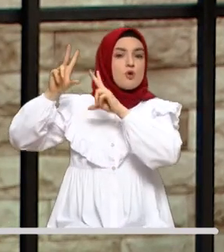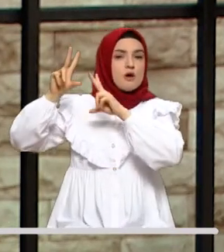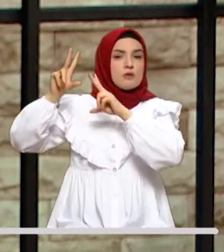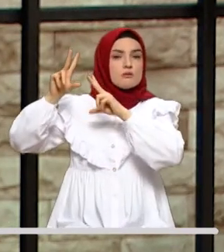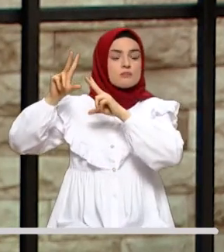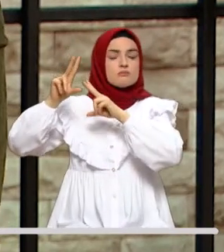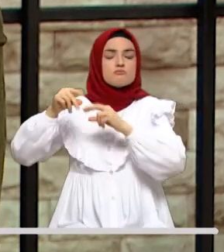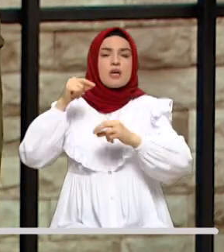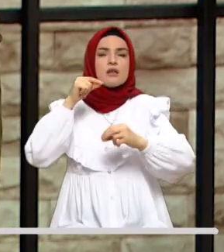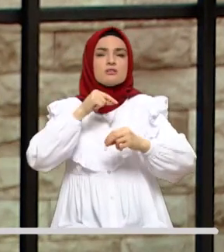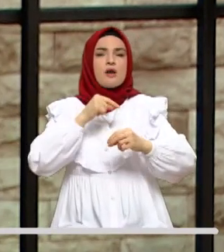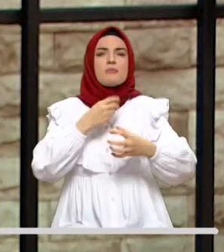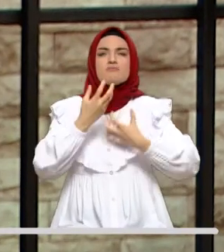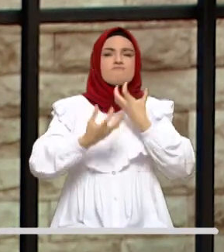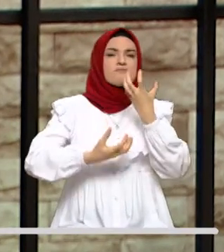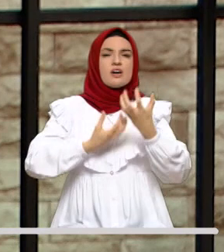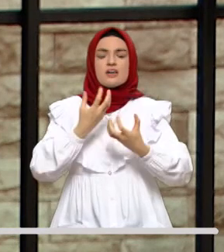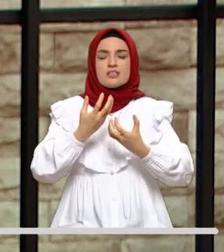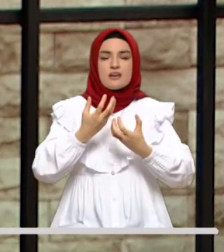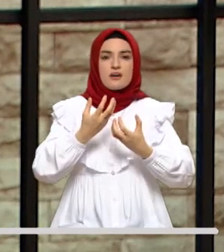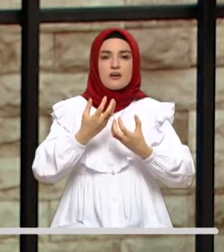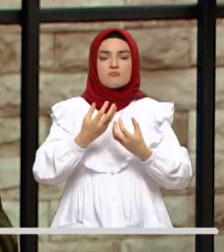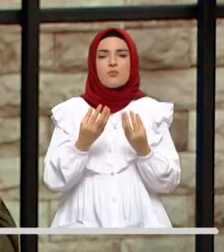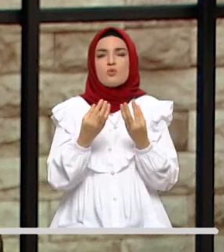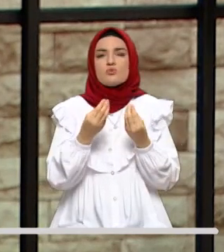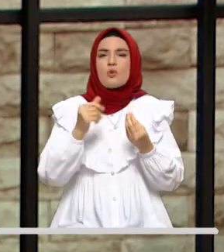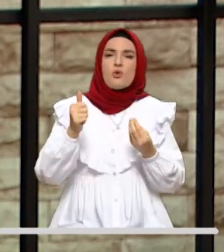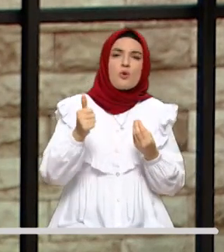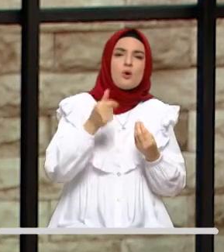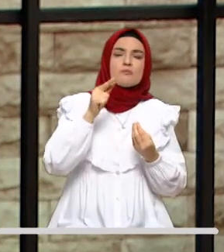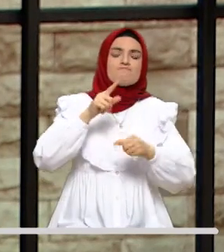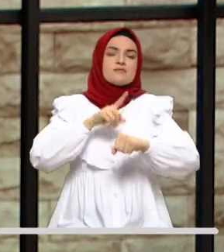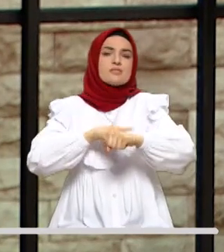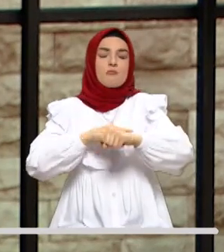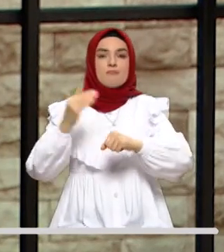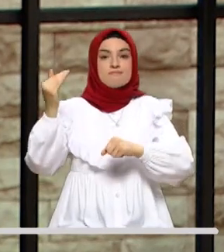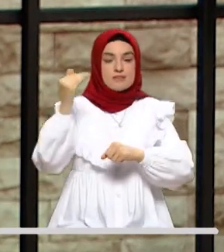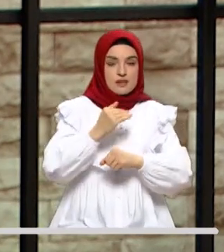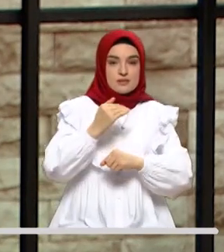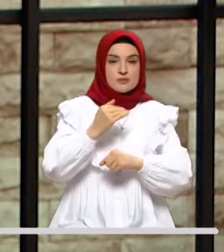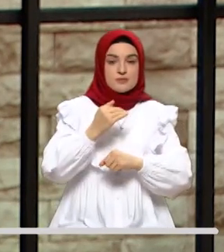Nedamet narına yandı. Çok hassas bir ana geldik.